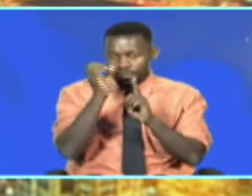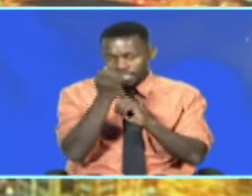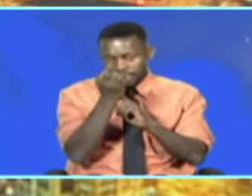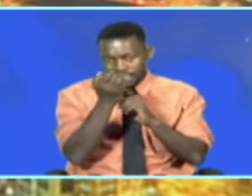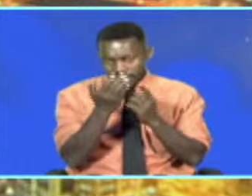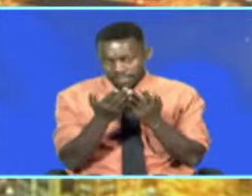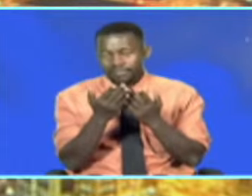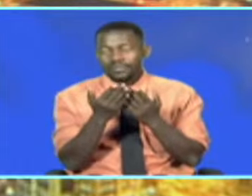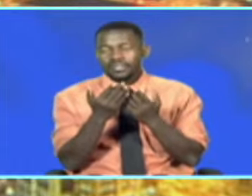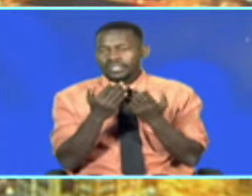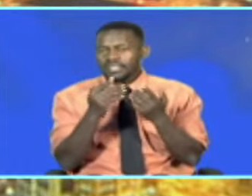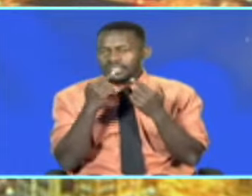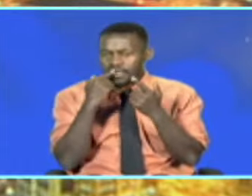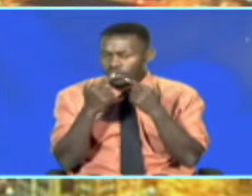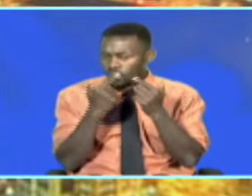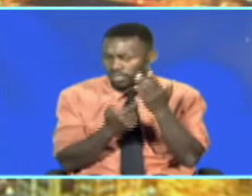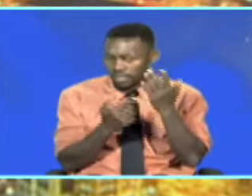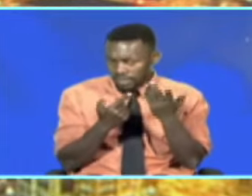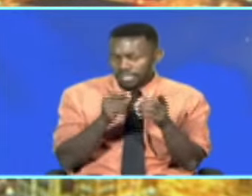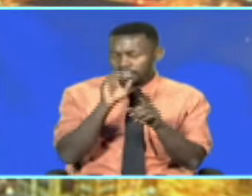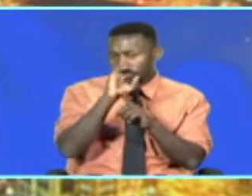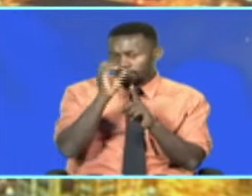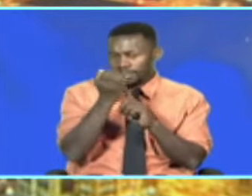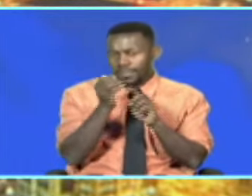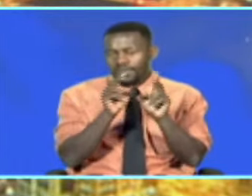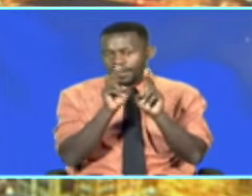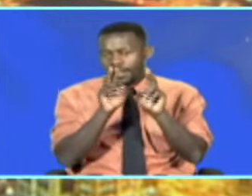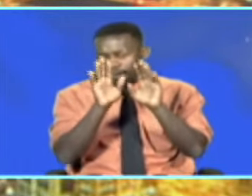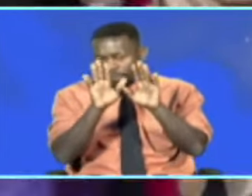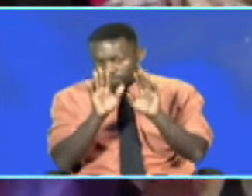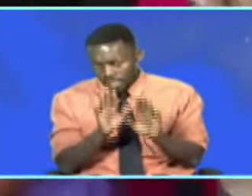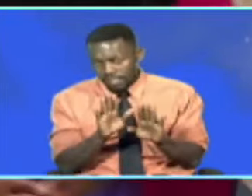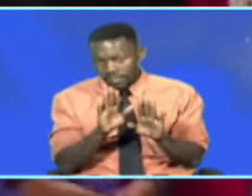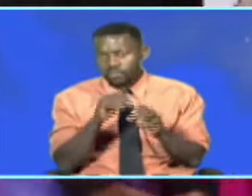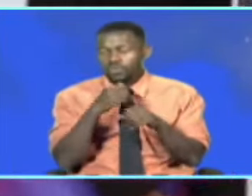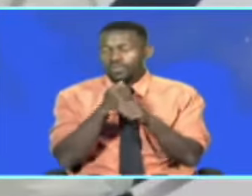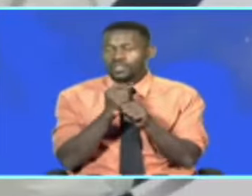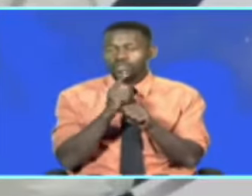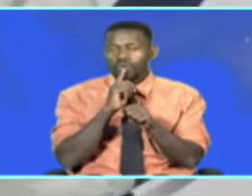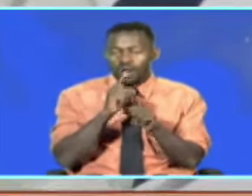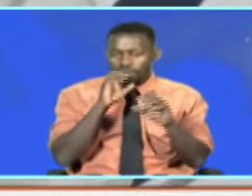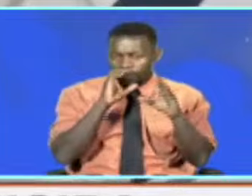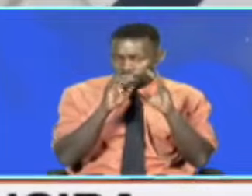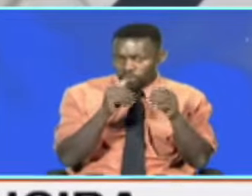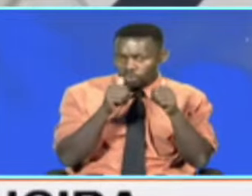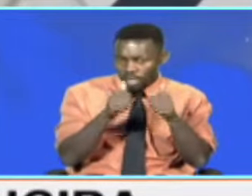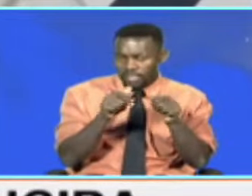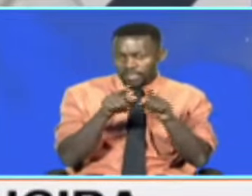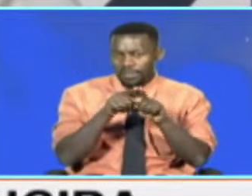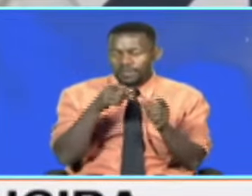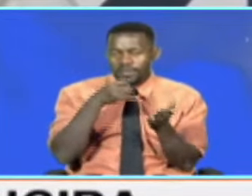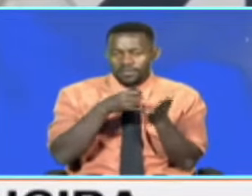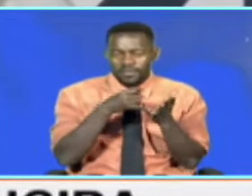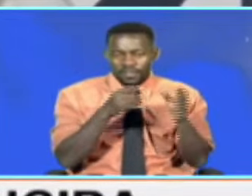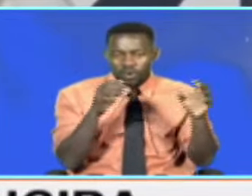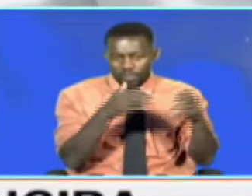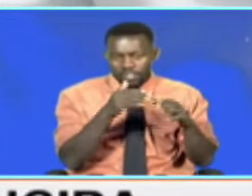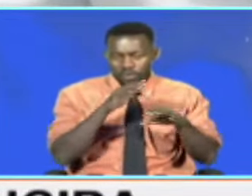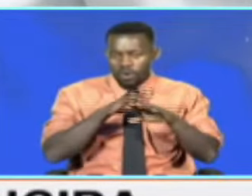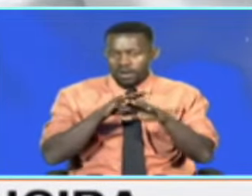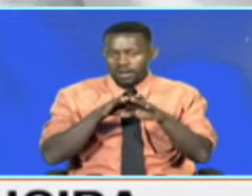ya kijamii ni nguzo muhimu ya kuhamasisha, kuwasilisha ujumbe na kuwahusisha wanajamii kuhusu masuala ya tabia